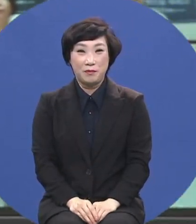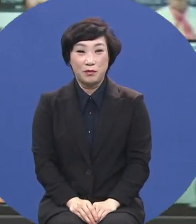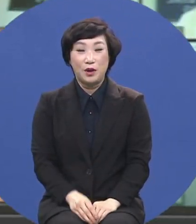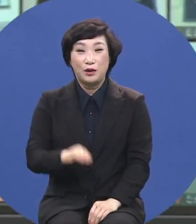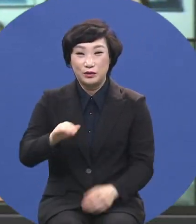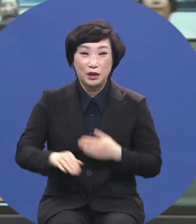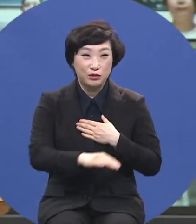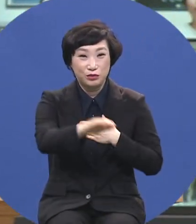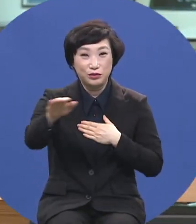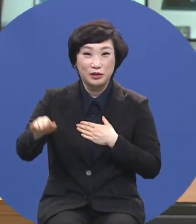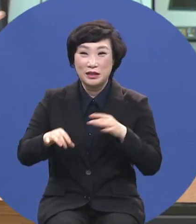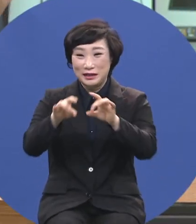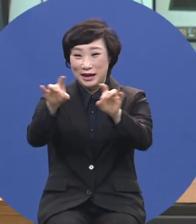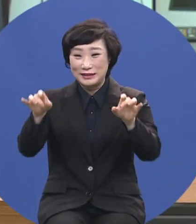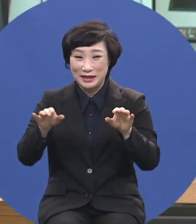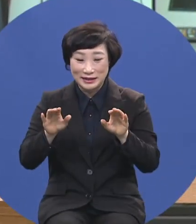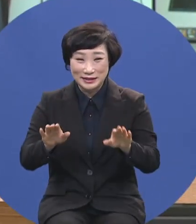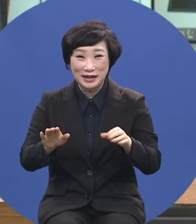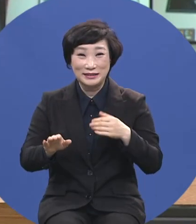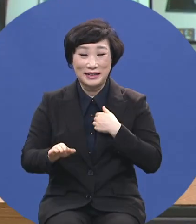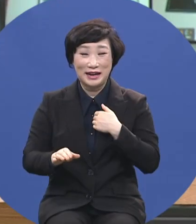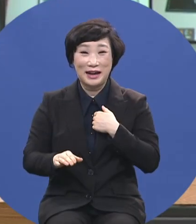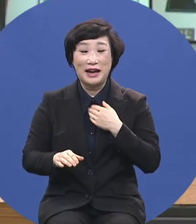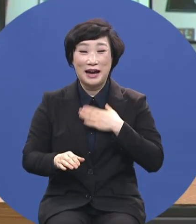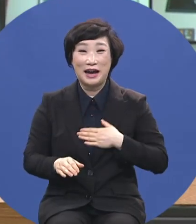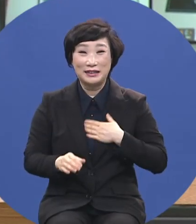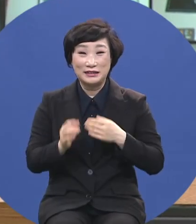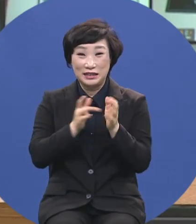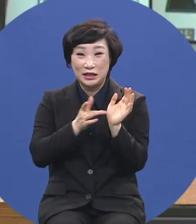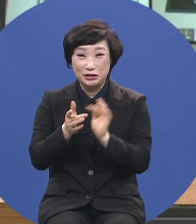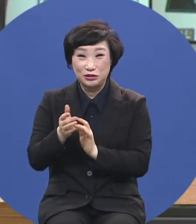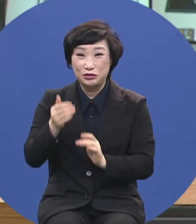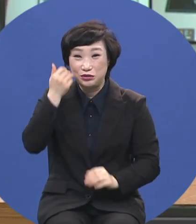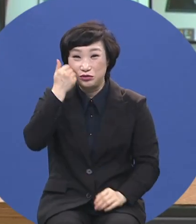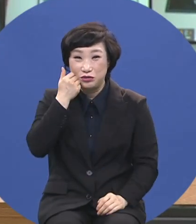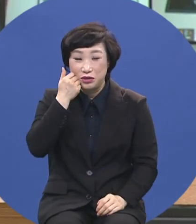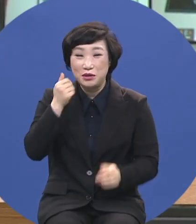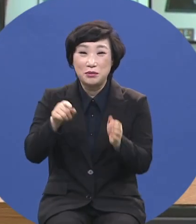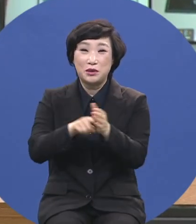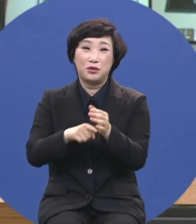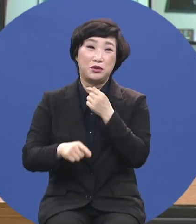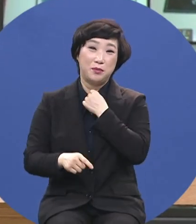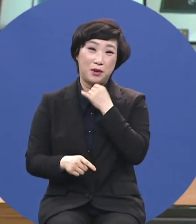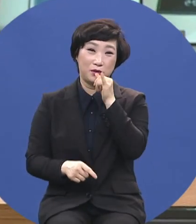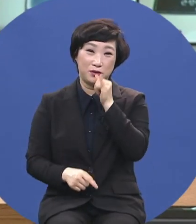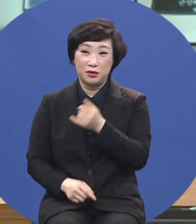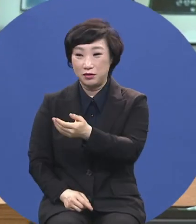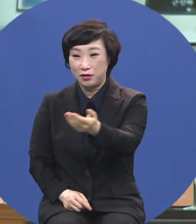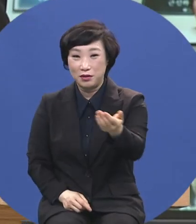근데 우리는 각자가 다 내가 아는 예수를 믿으려고 하니까